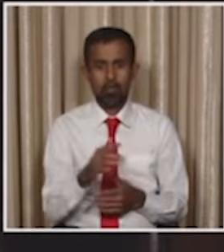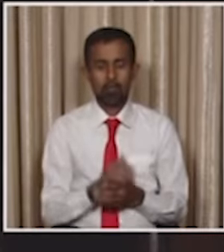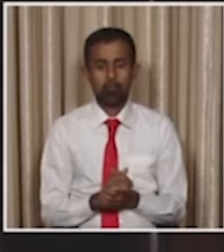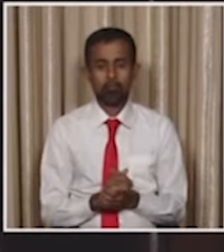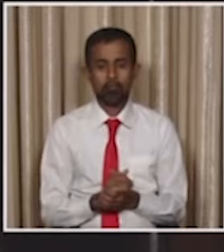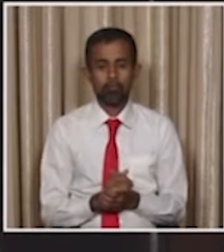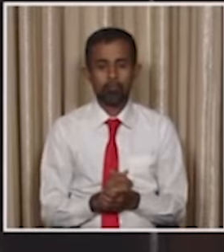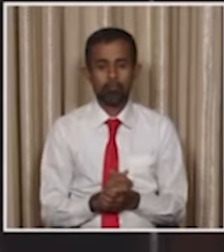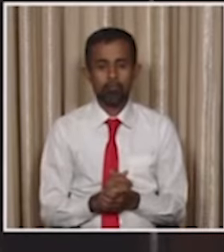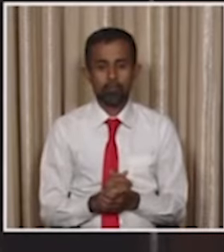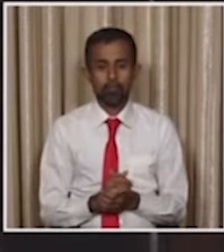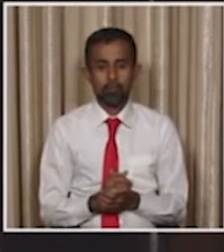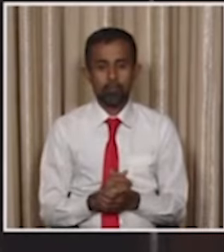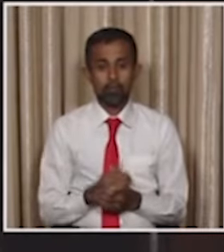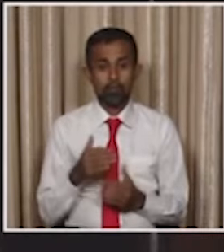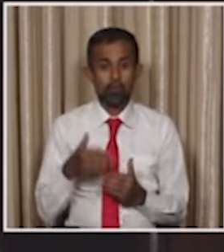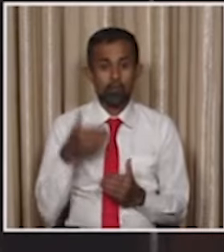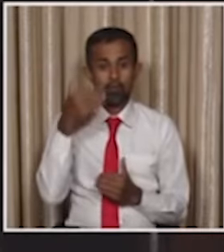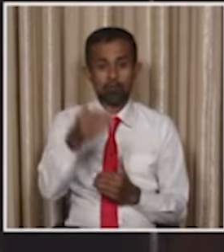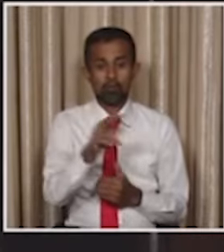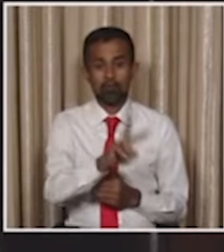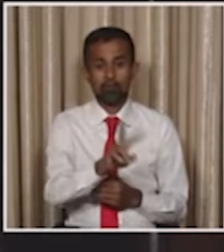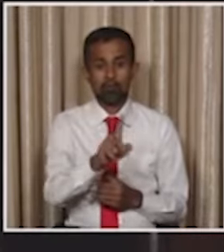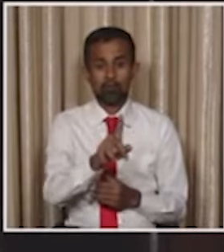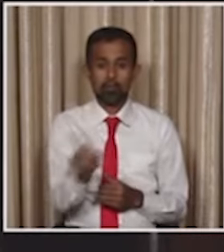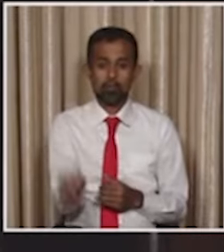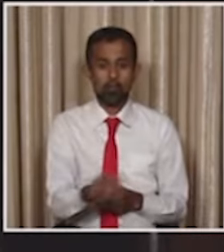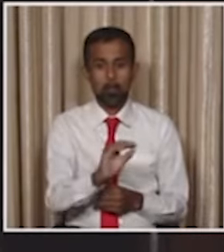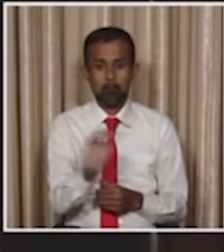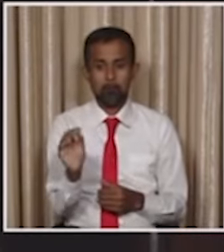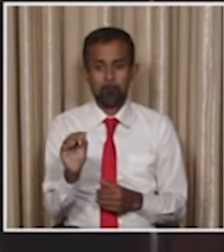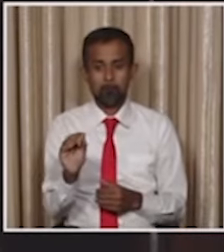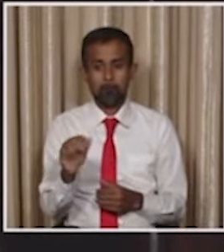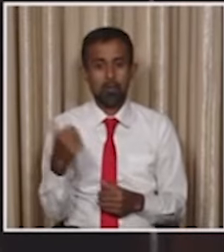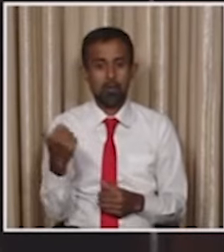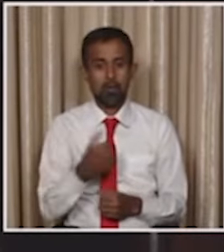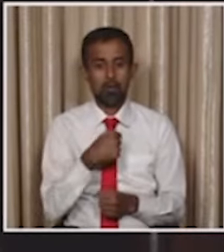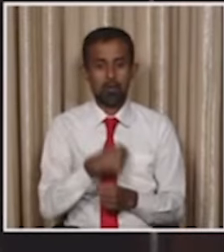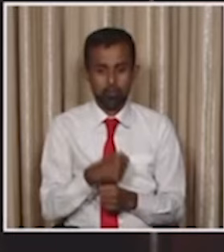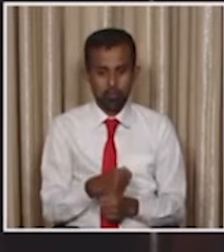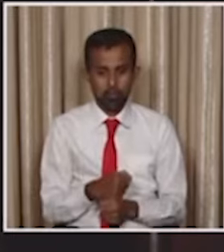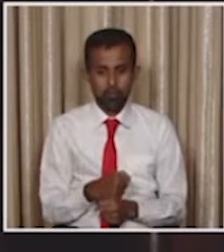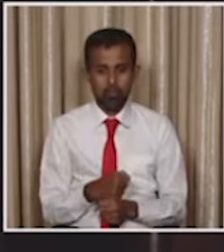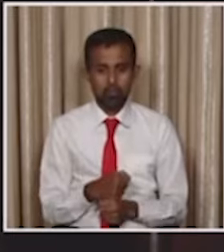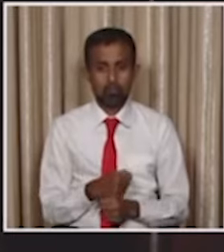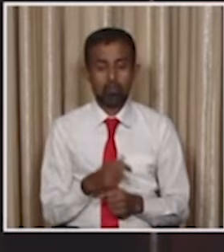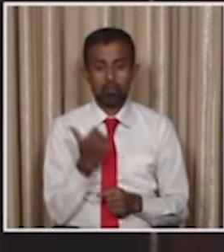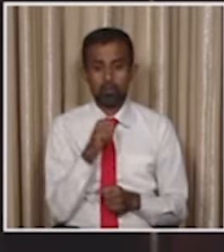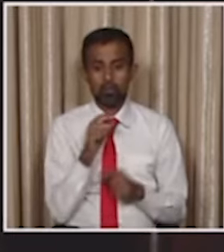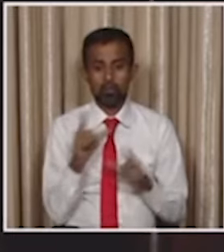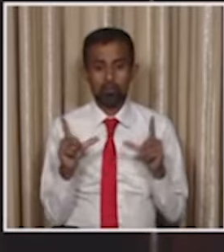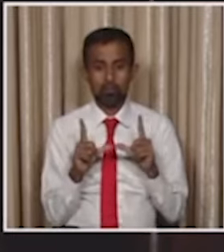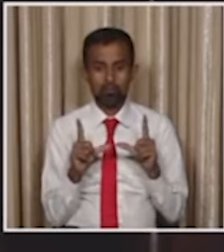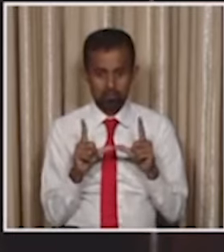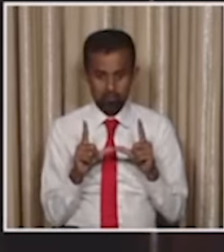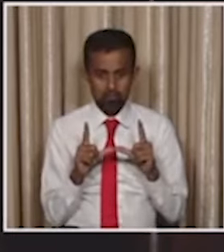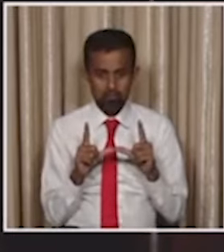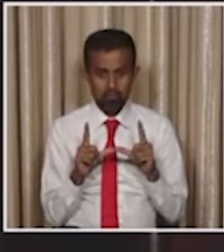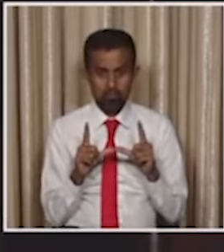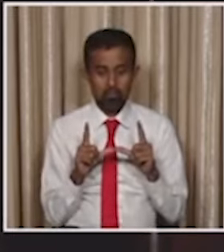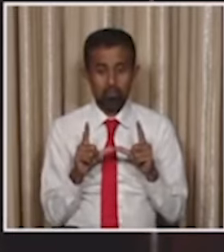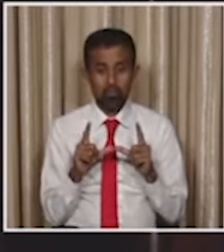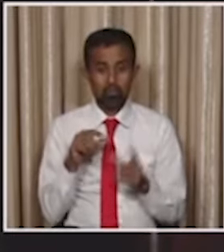කියනවා අනාගතයේ 21 වෙනිදා පස්සේ එළඹෙන ආණ්ඩුවක් විශේෂයෙන්ම මේ සුරාබදු බලපත්‍ර